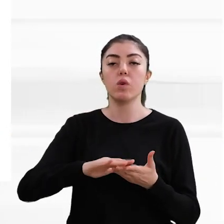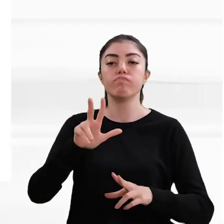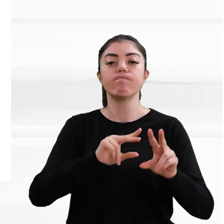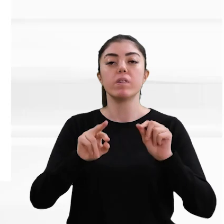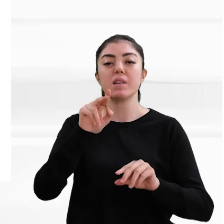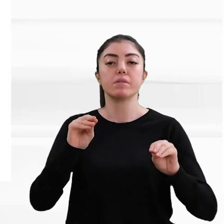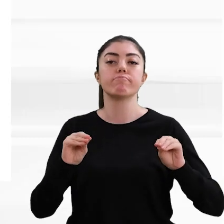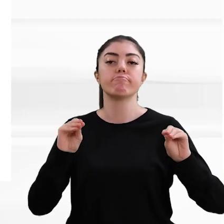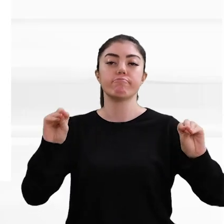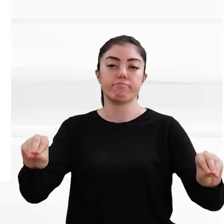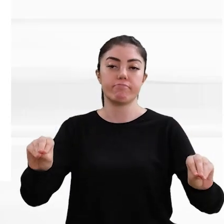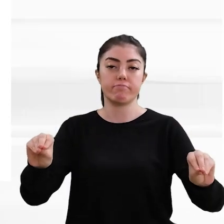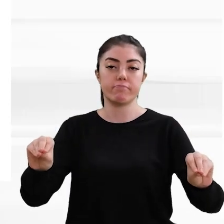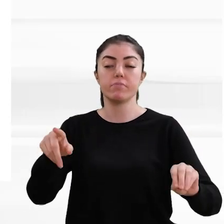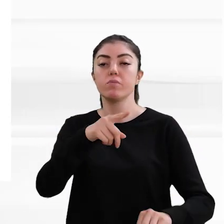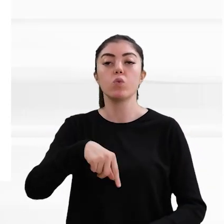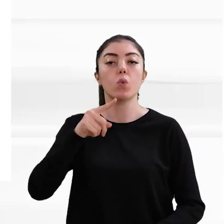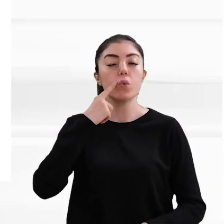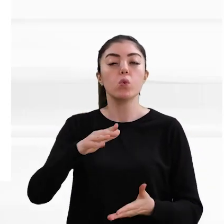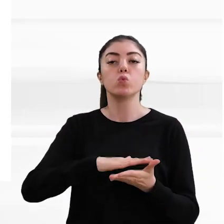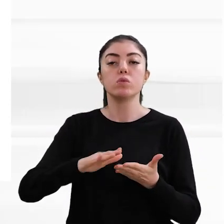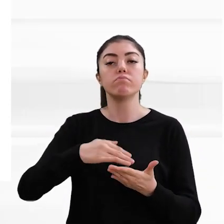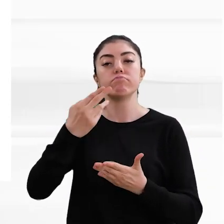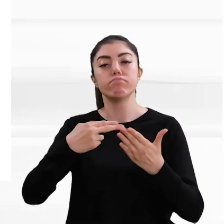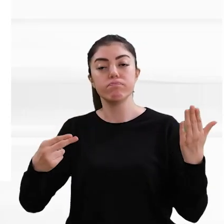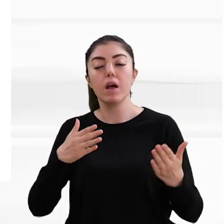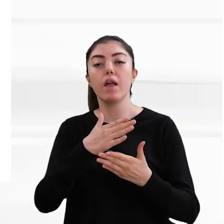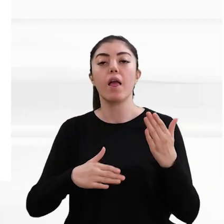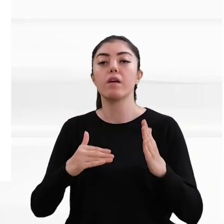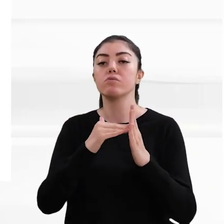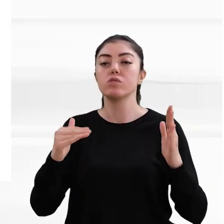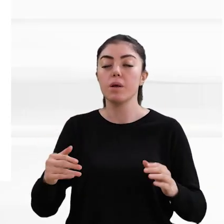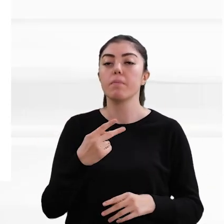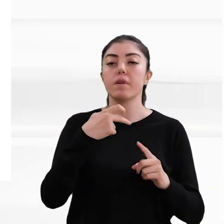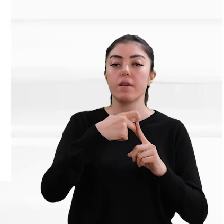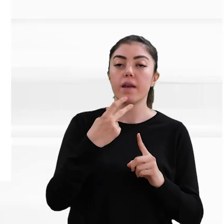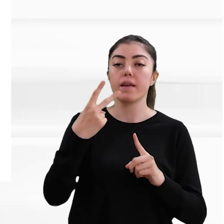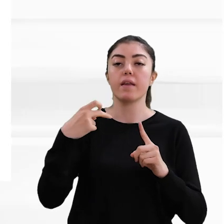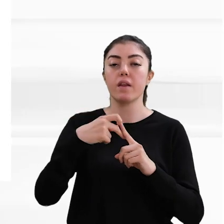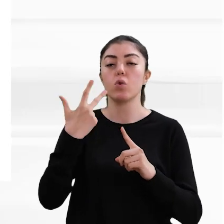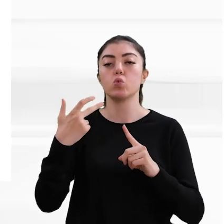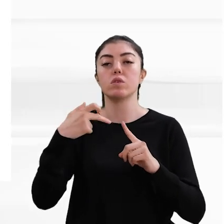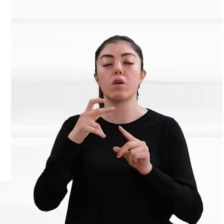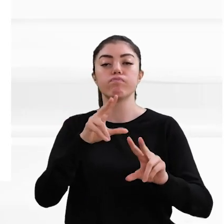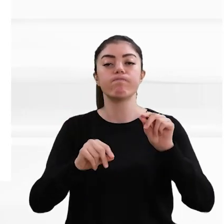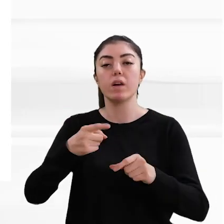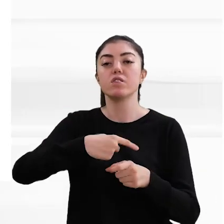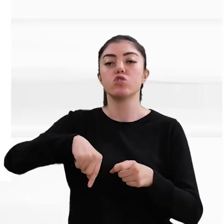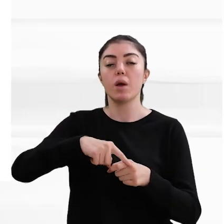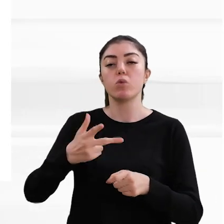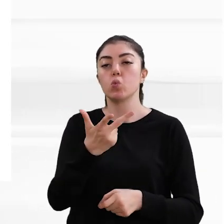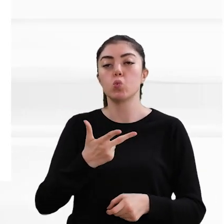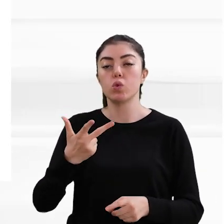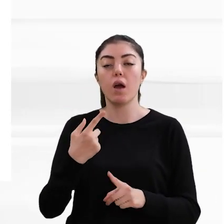bir düzlem üzerine şekildeki gibi yerleştirilmiştir. Bu düzlemde çizilen ve yarıçapları R, 2R ve 3R olan